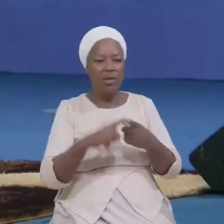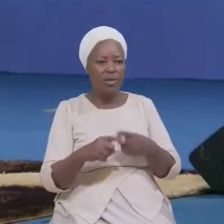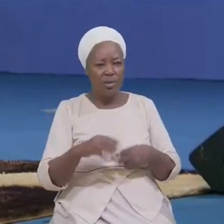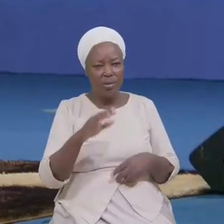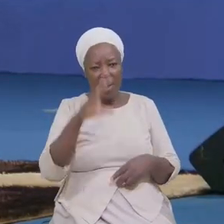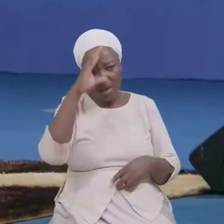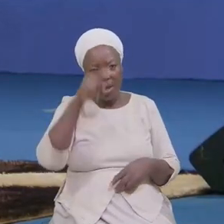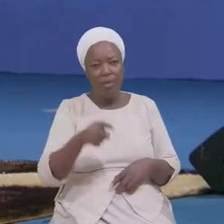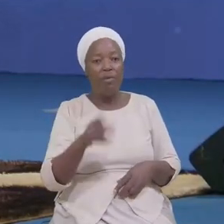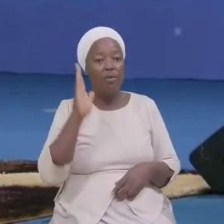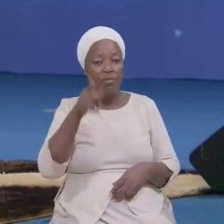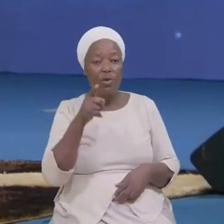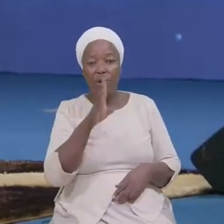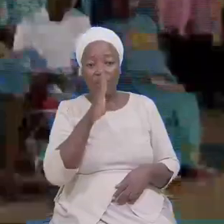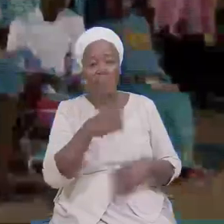veux-tu être guéri?